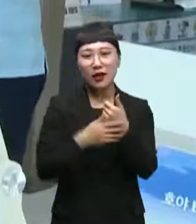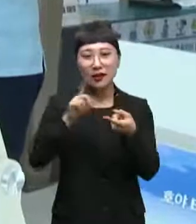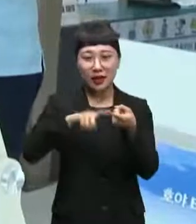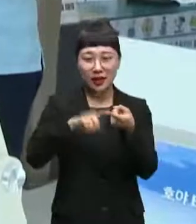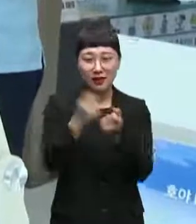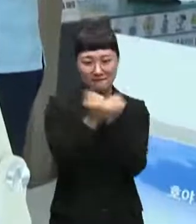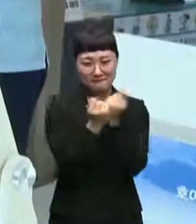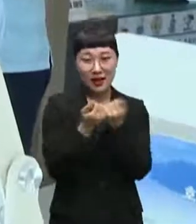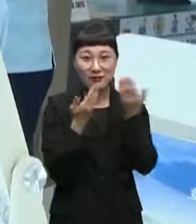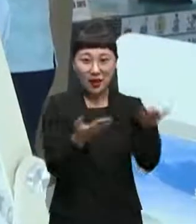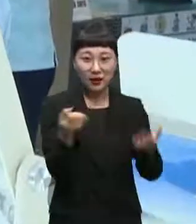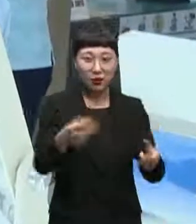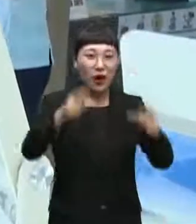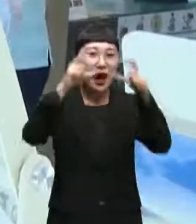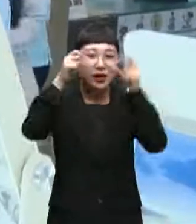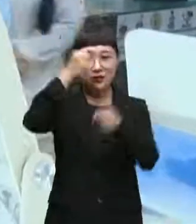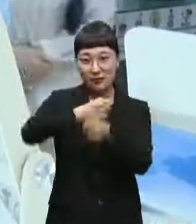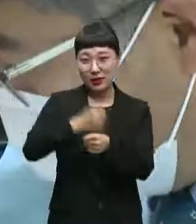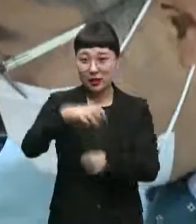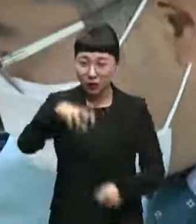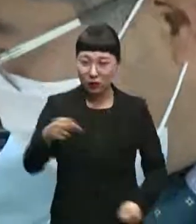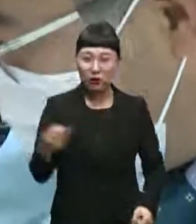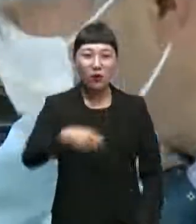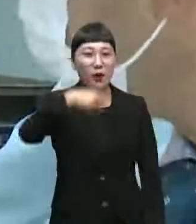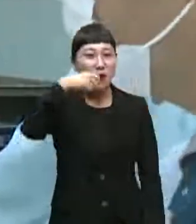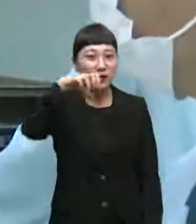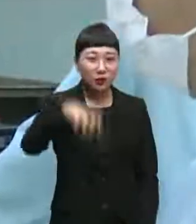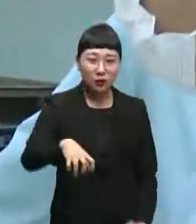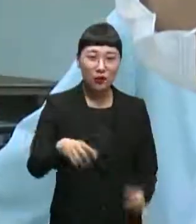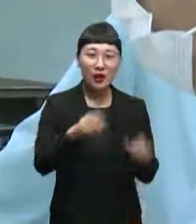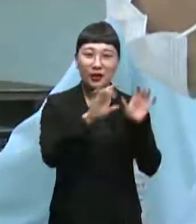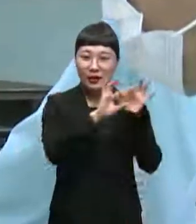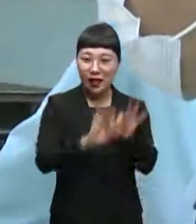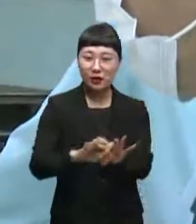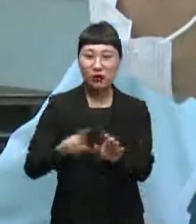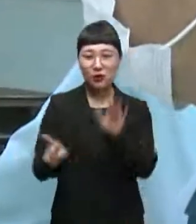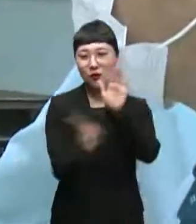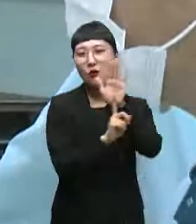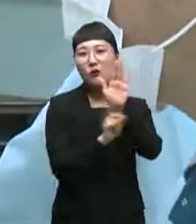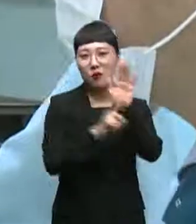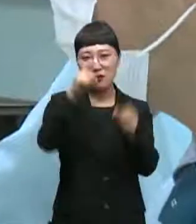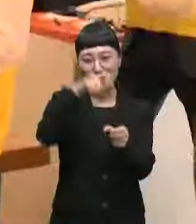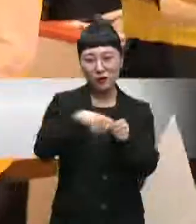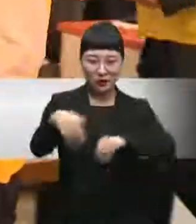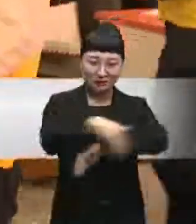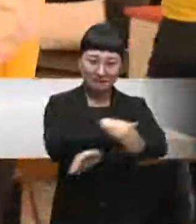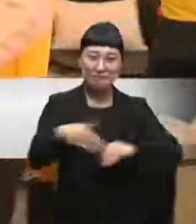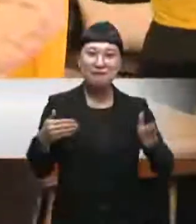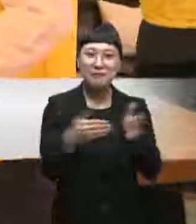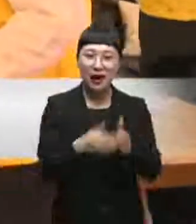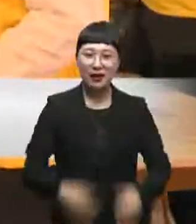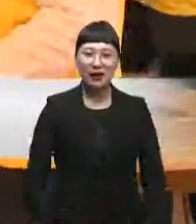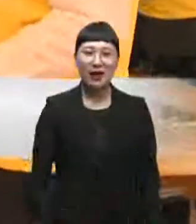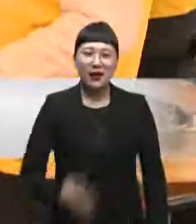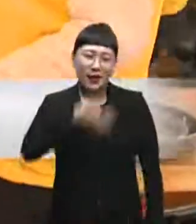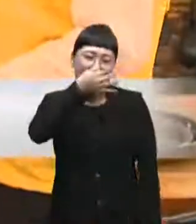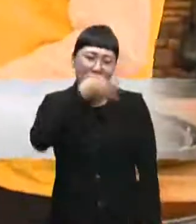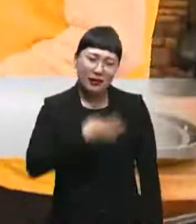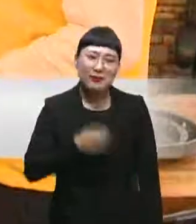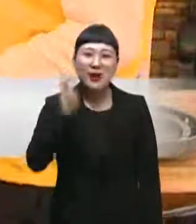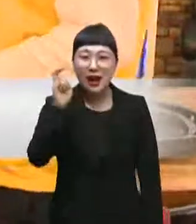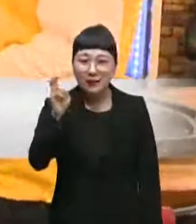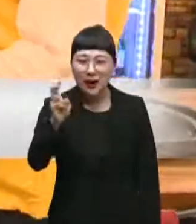시장은 안경점에서도 또 다른 식당에서도 인천 이음 홍보에 나섰습니다. 얼마나 힘드셔요? 예,